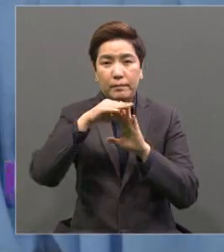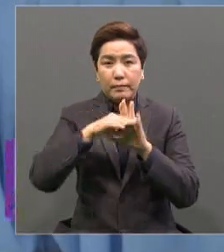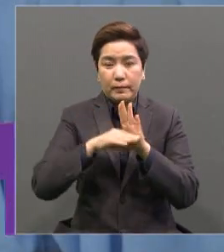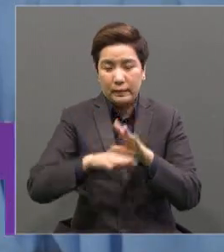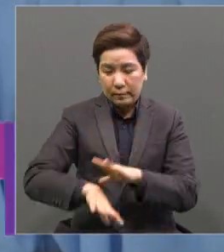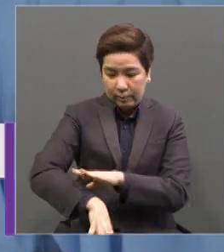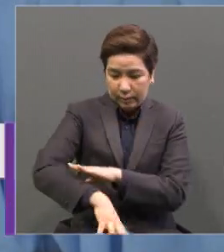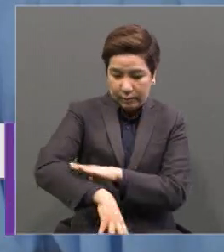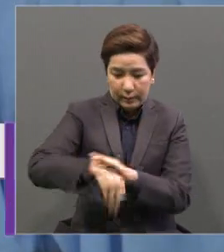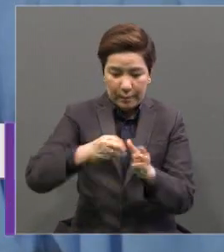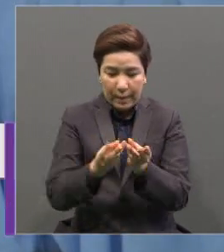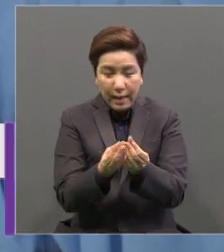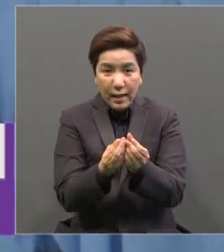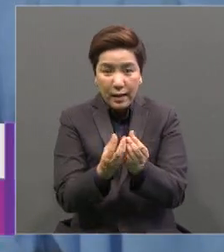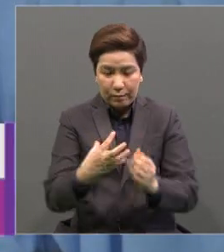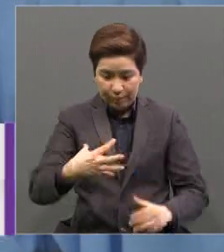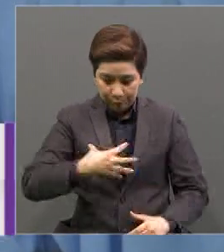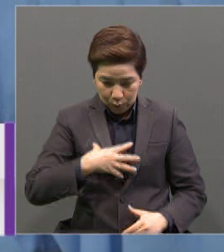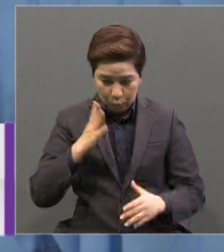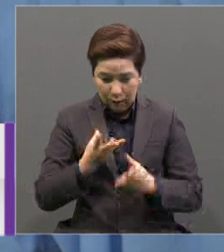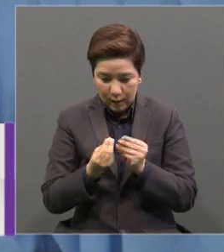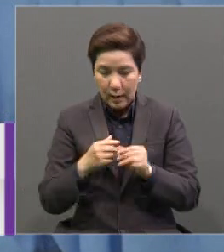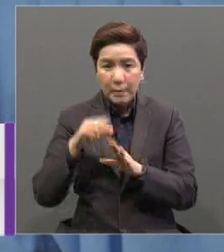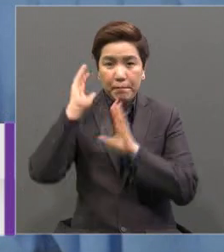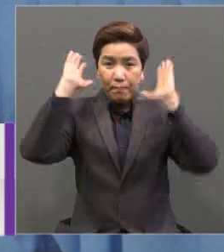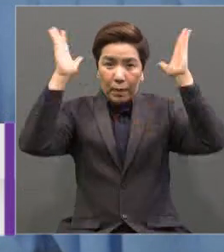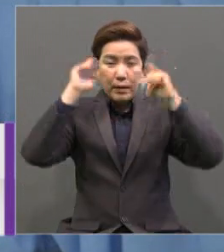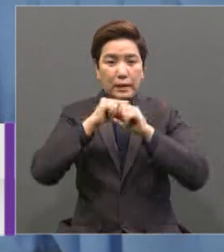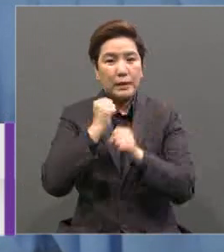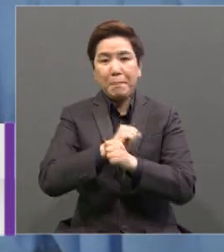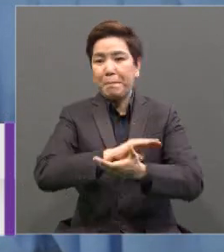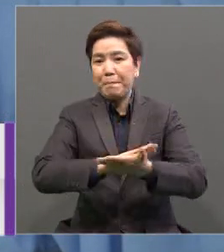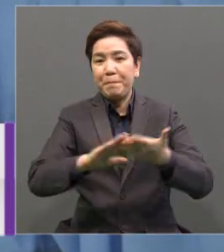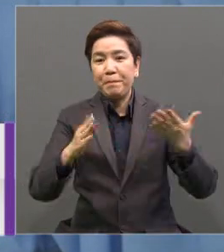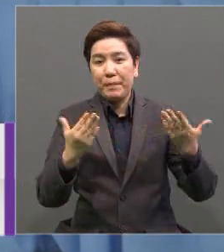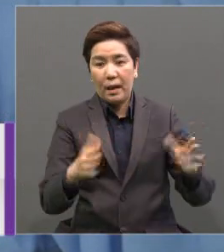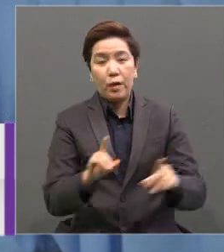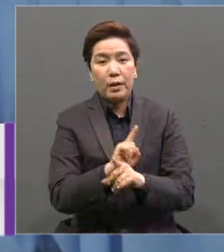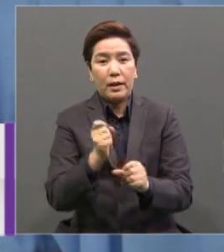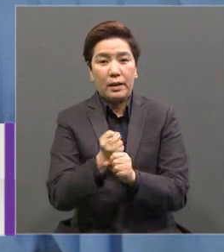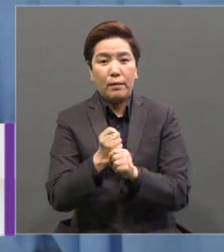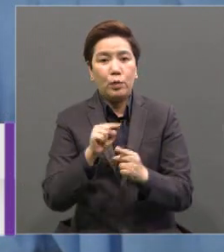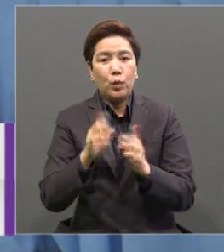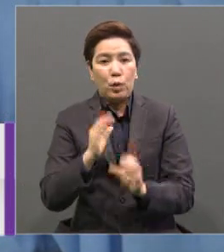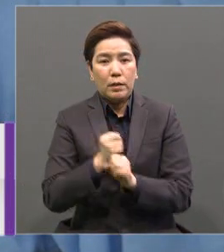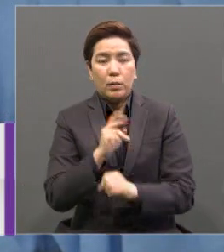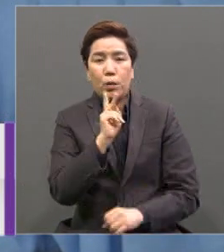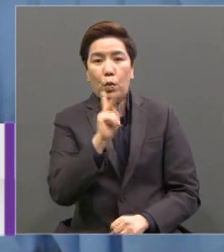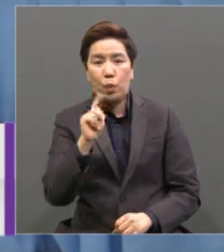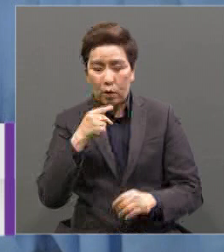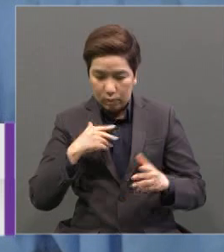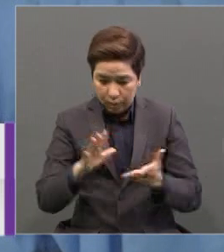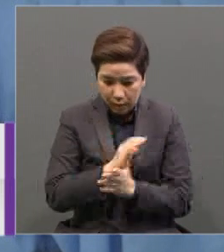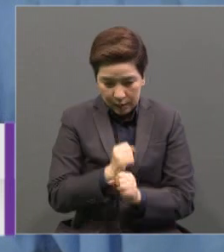การจับสลากหมายเลขนะคะเพื่อให้ได้หมายเลขประจำตัวเสร็จสิ้นไปแล้วนะคะแต่ว่าภารกิจของทางด้านเจ้าหน้าที่ของกกต.นะค